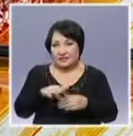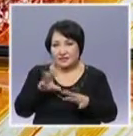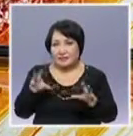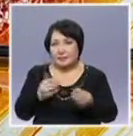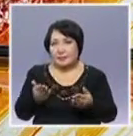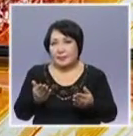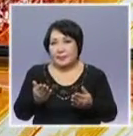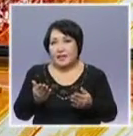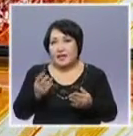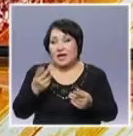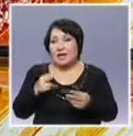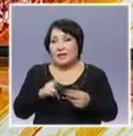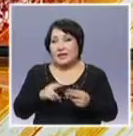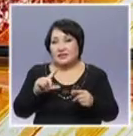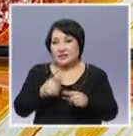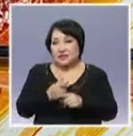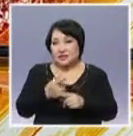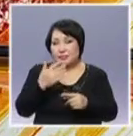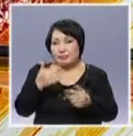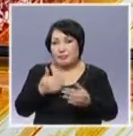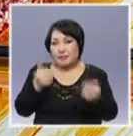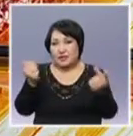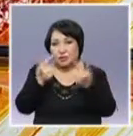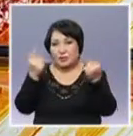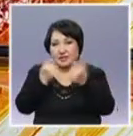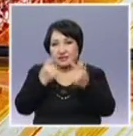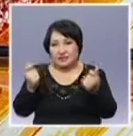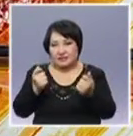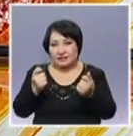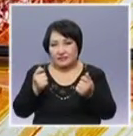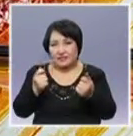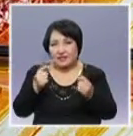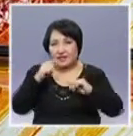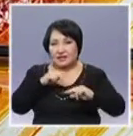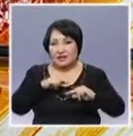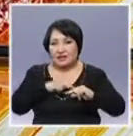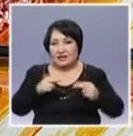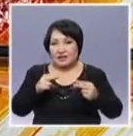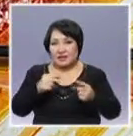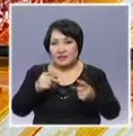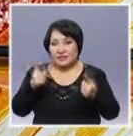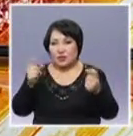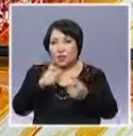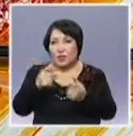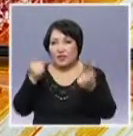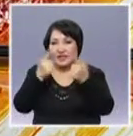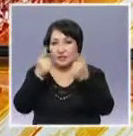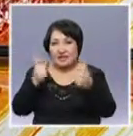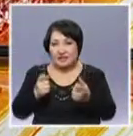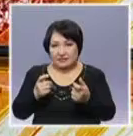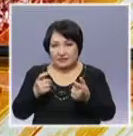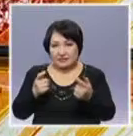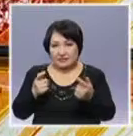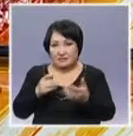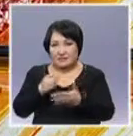же предупредительного характера уведомления по камеральному контролю направляем. Вот, к примеру, на